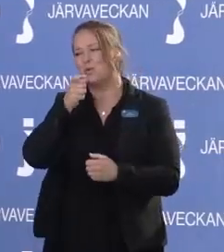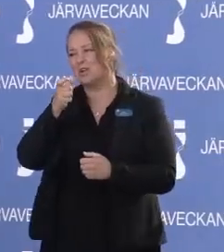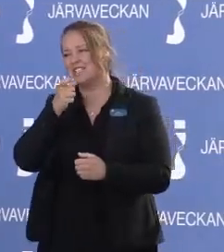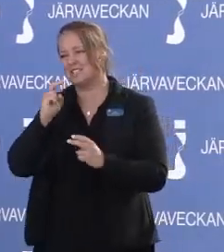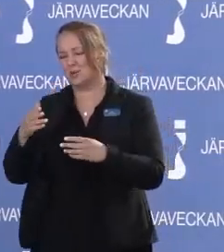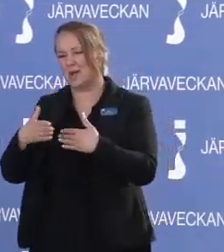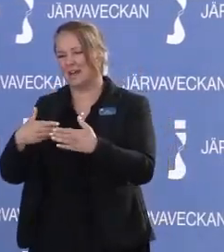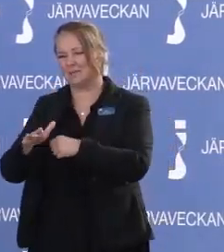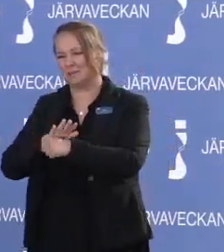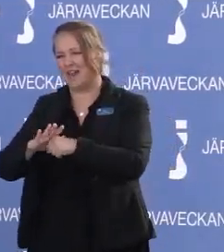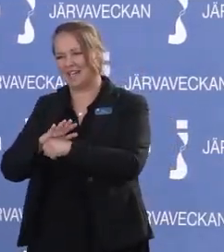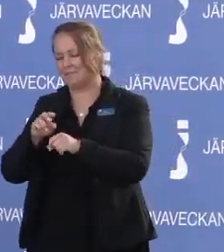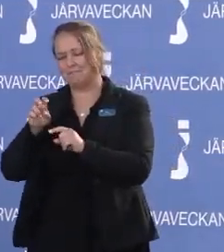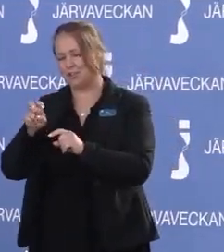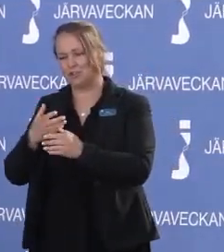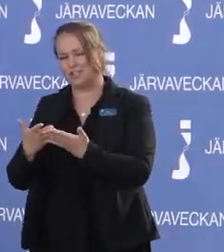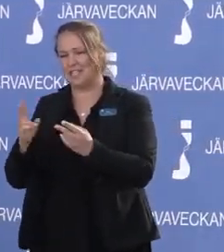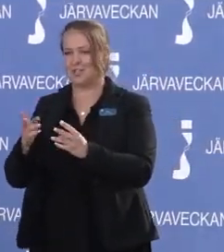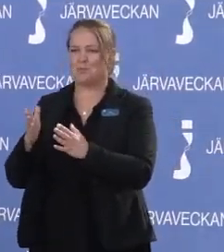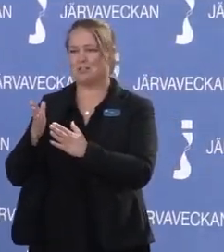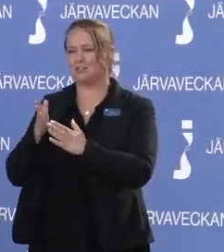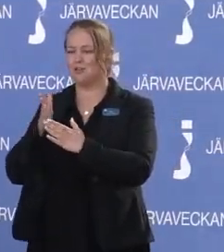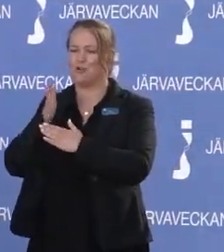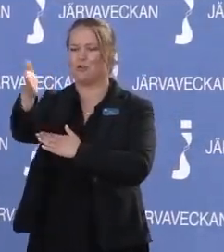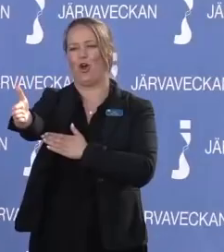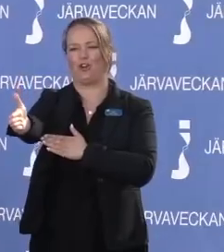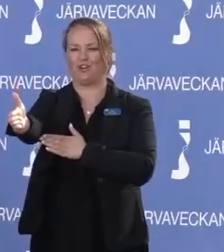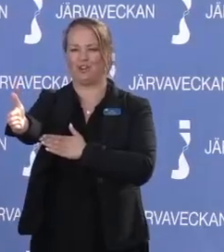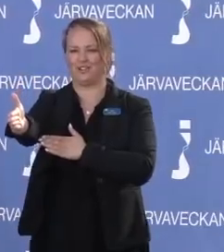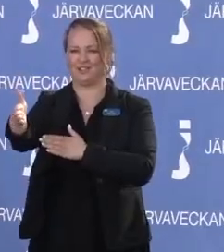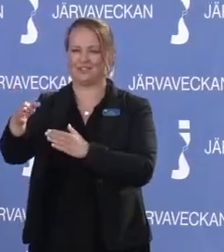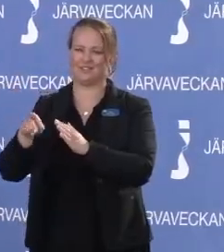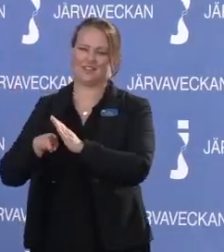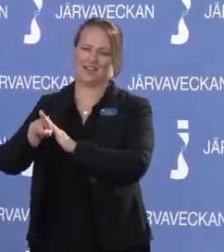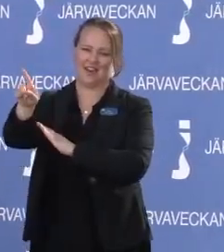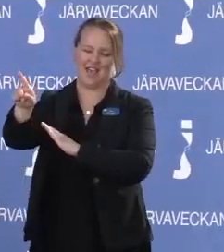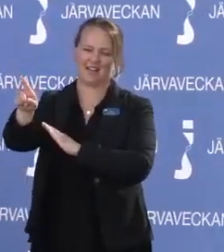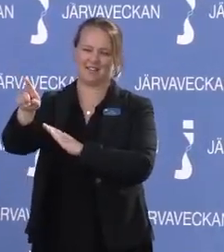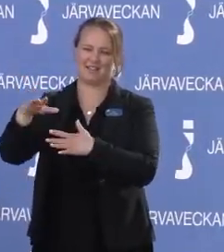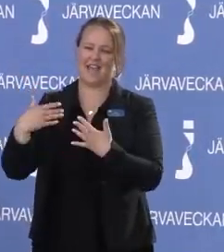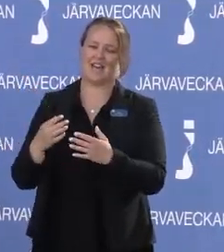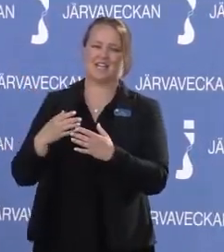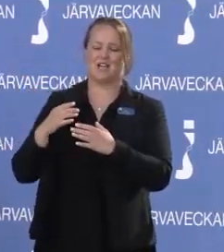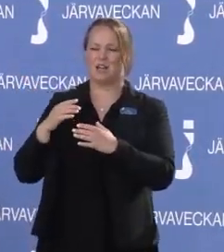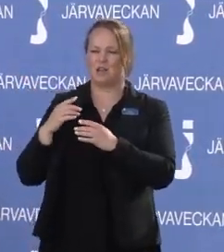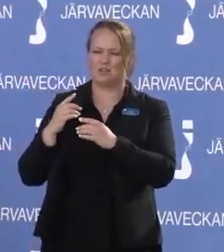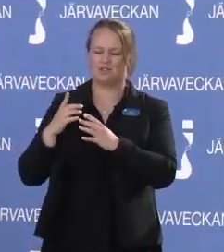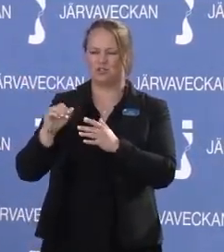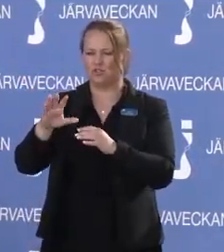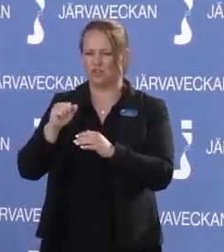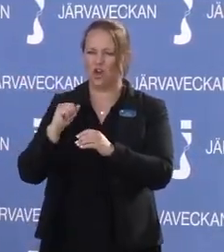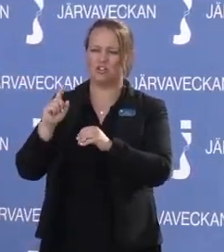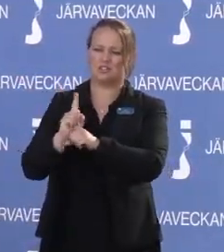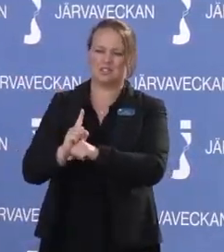en glasklar väg framåt alltid, där det ofta är en lång process till fast jobb, och det är också sådana saker som jag tror att branschen